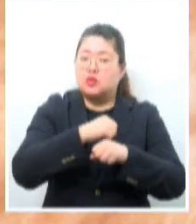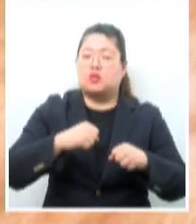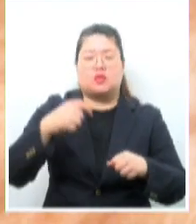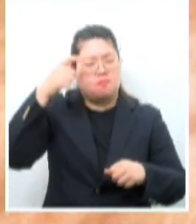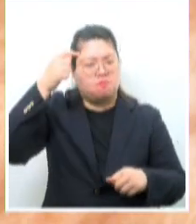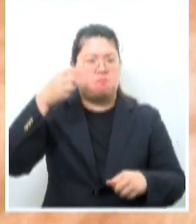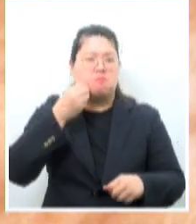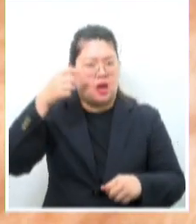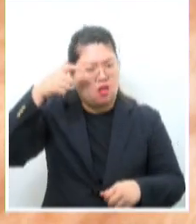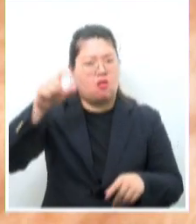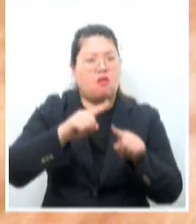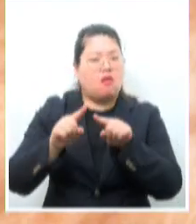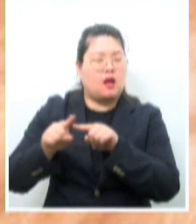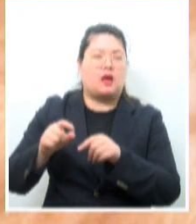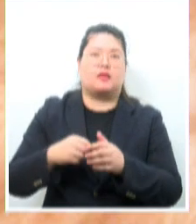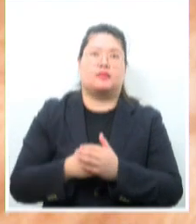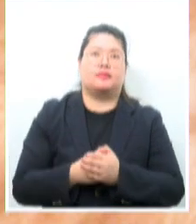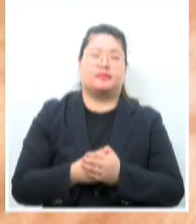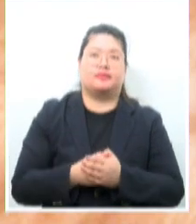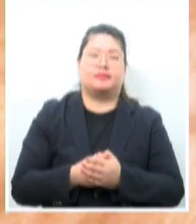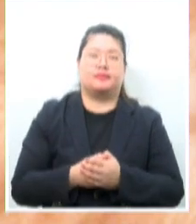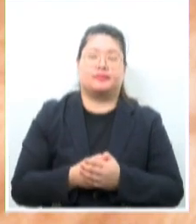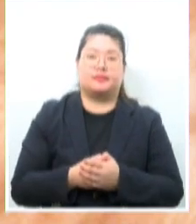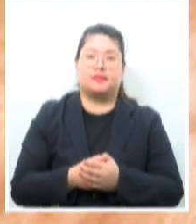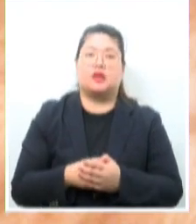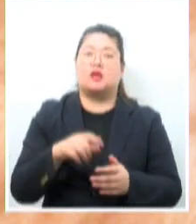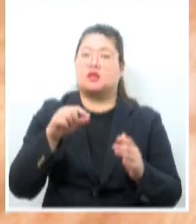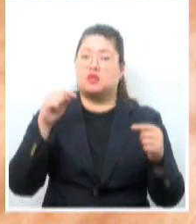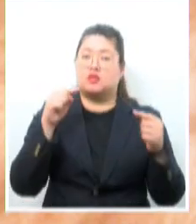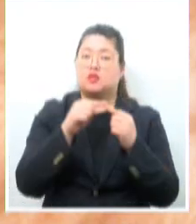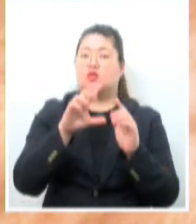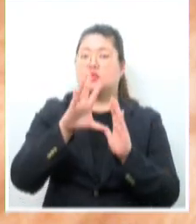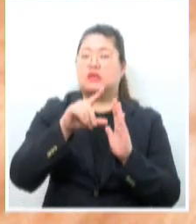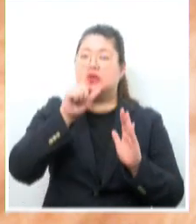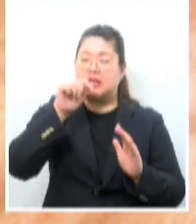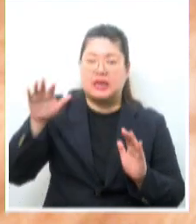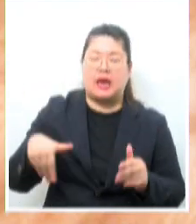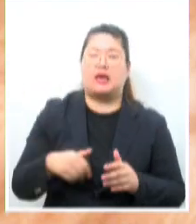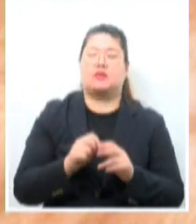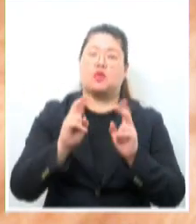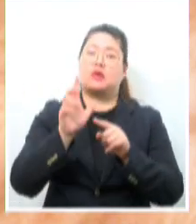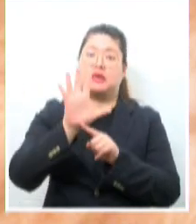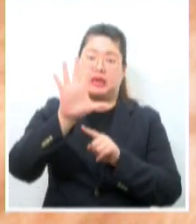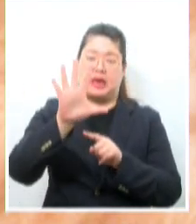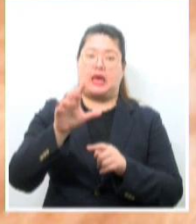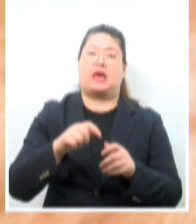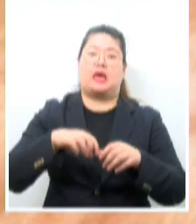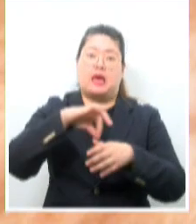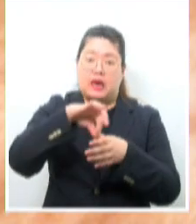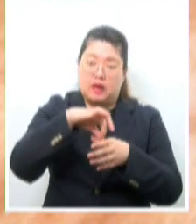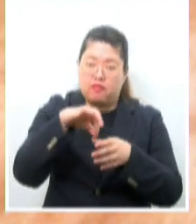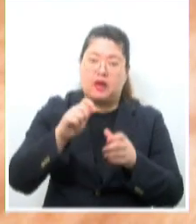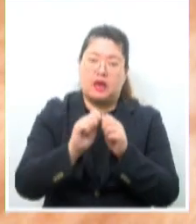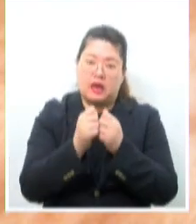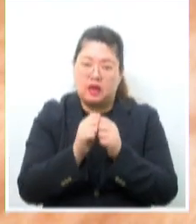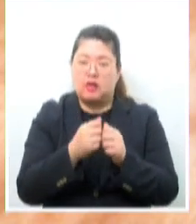บุรีค่ะของสำนักงานเขตพื้นที่การศึกษาประถมศึกษาน่านเขต2กับตอนที่5ที่มีชื่อว่ากาแฟสร้างป่าพิมพ์ผ้